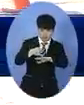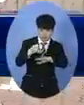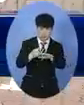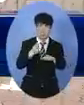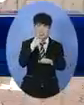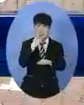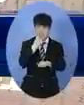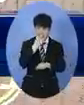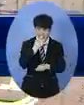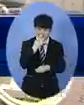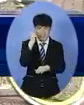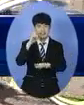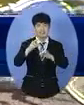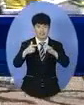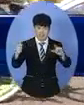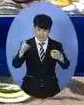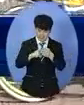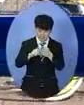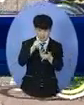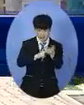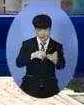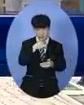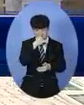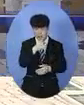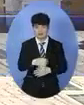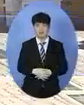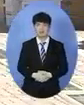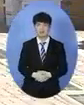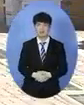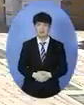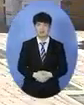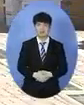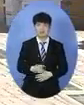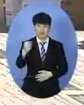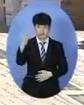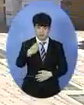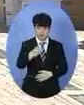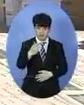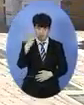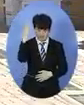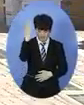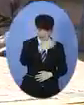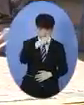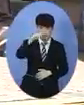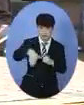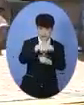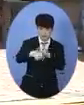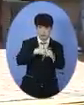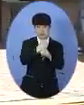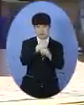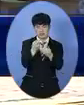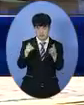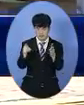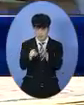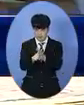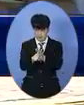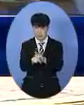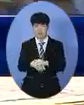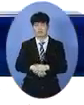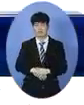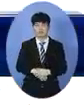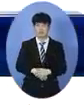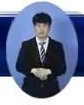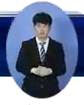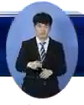농특산물 등을 저렴하게 판매해 참여 시민들의 호응을 얻었습니다. 또 친환경 녹색 생활 실천을 위해 수강생과